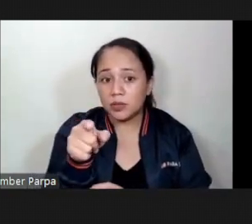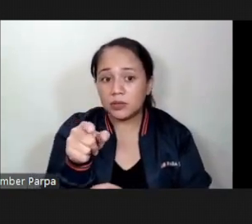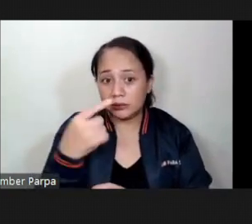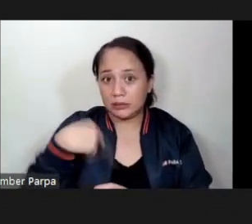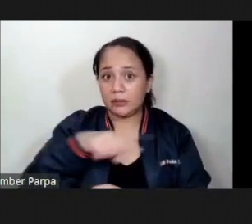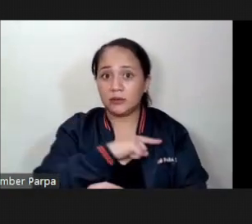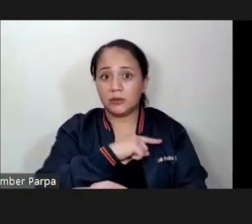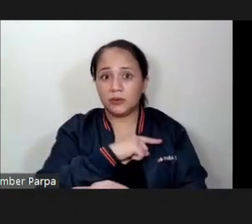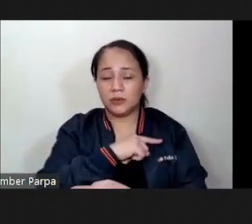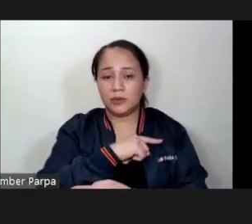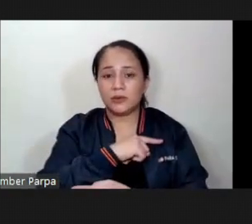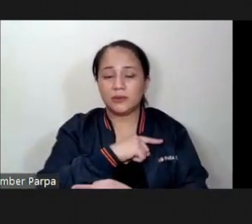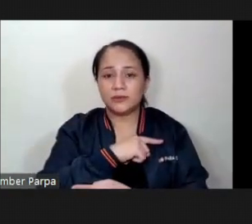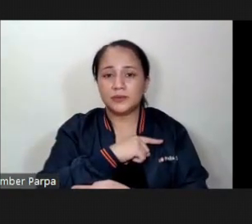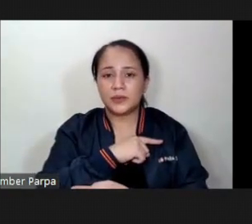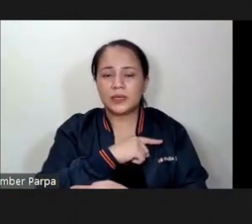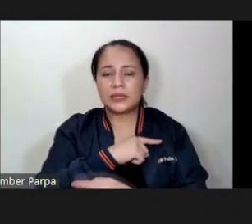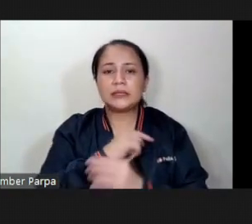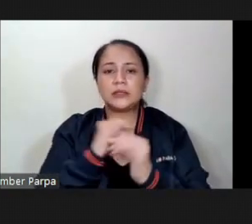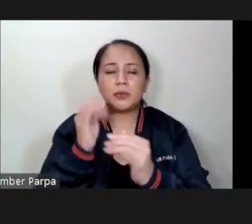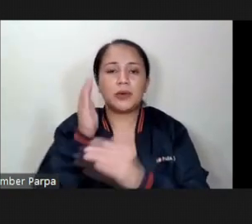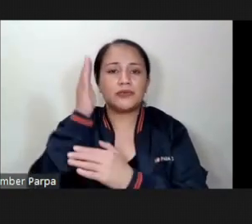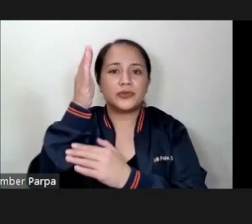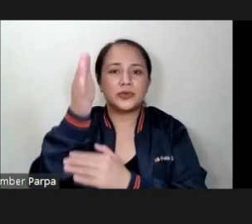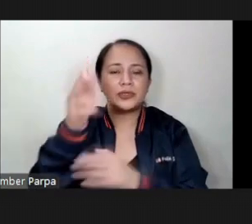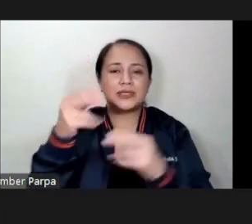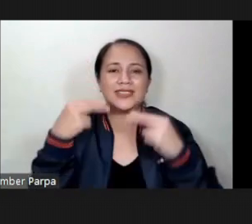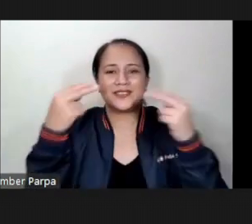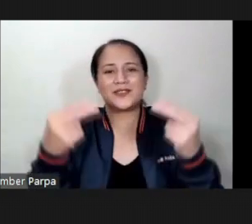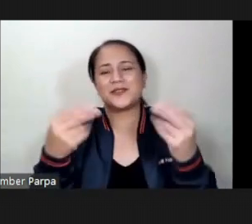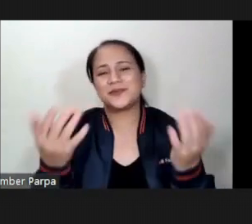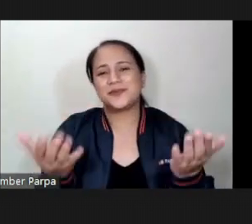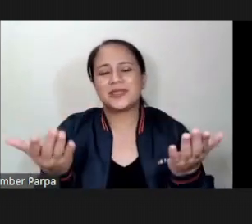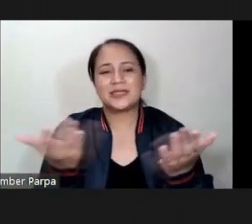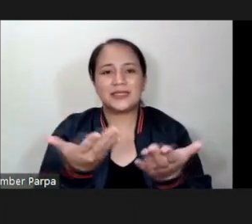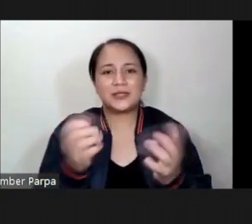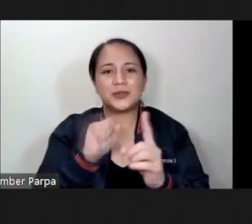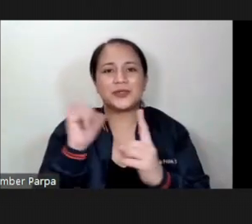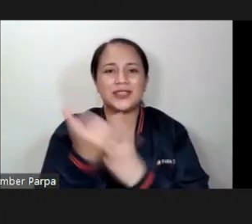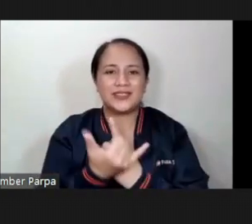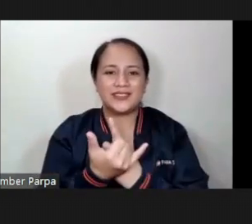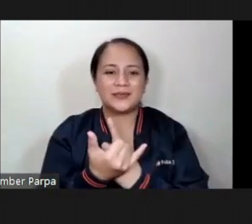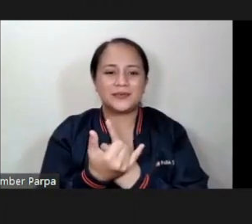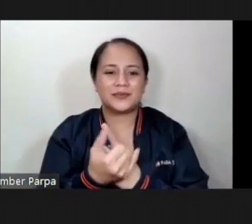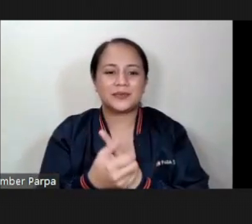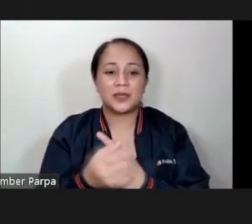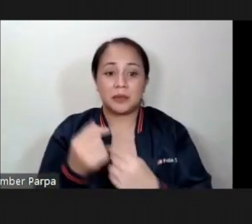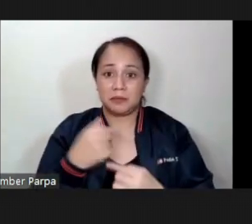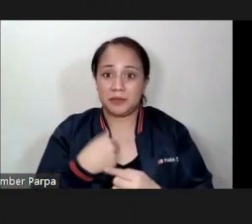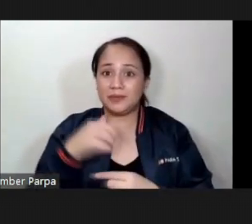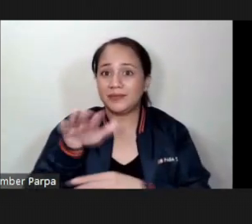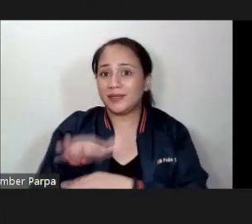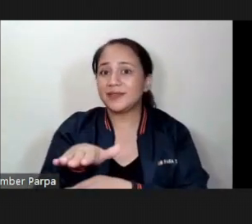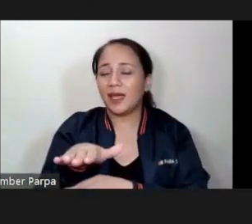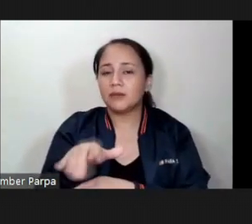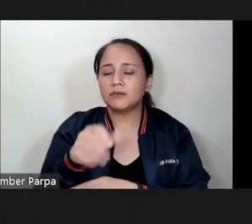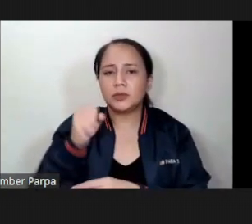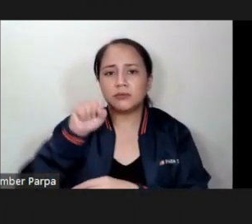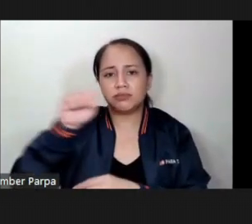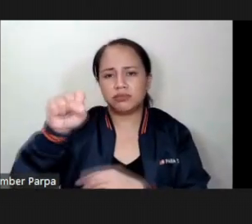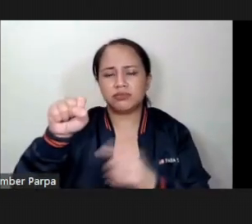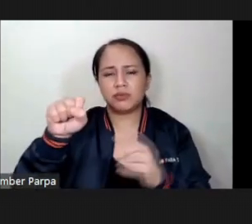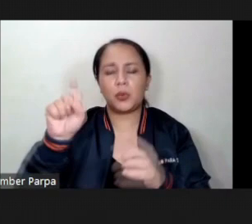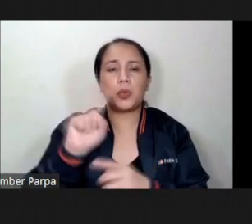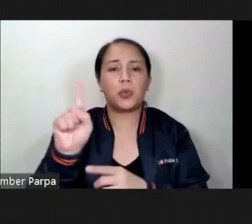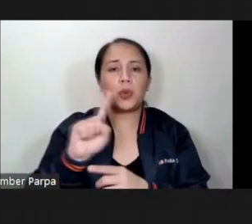tayo, ay mga future na heroes dito sa society natin. Kaya bilang isang bata, ipaglaban natin kung